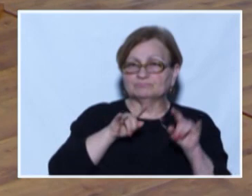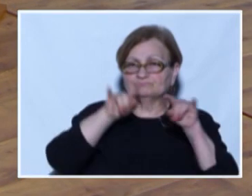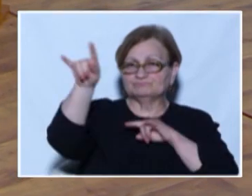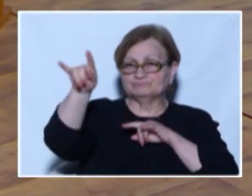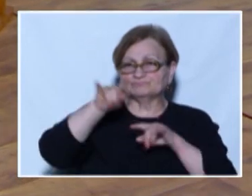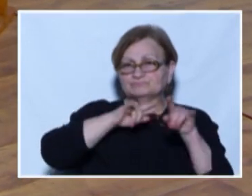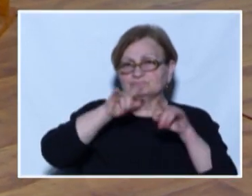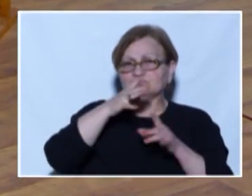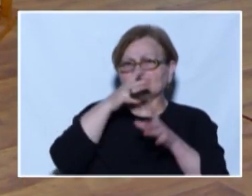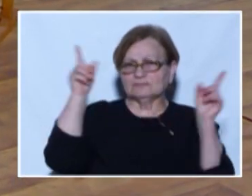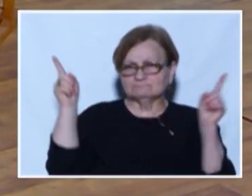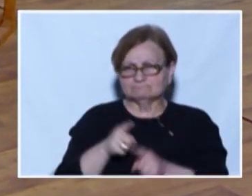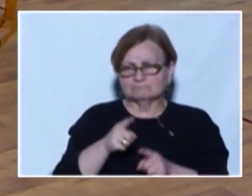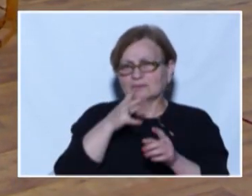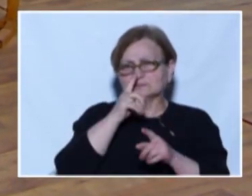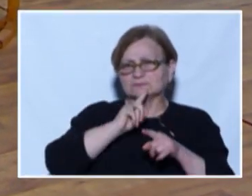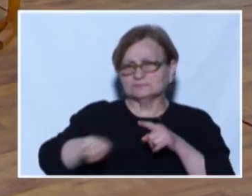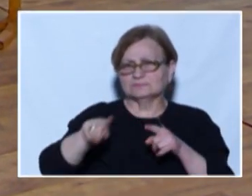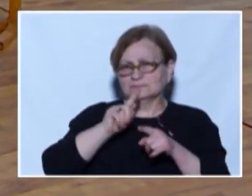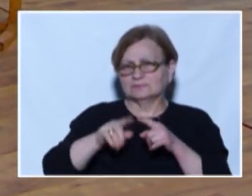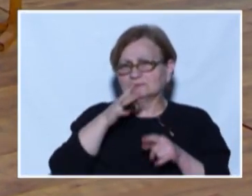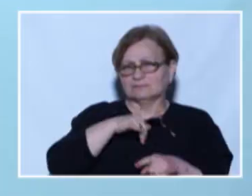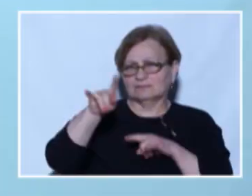ისე შეამოკლეს მანძილი და დრო,